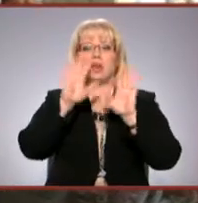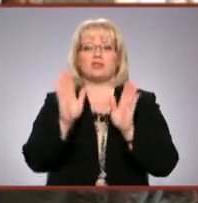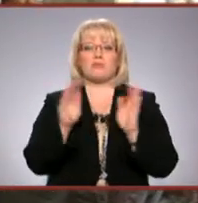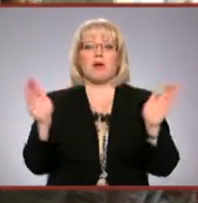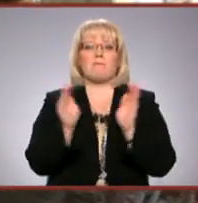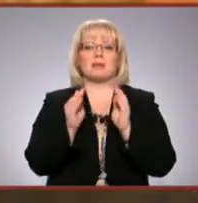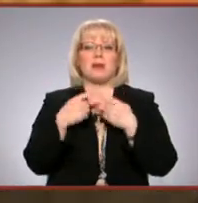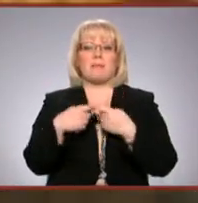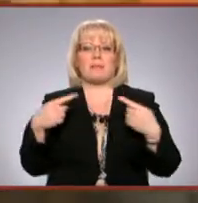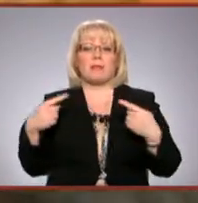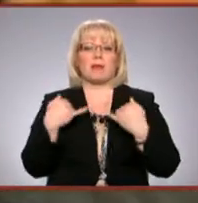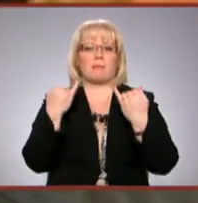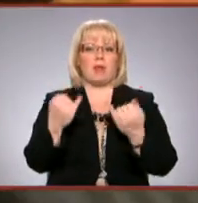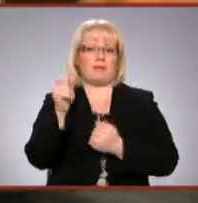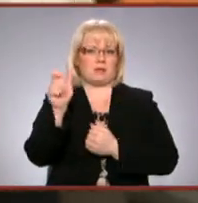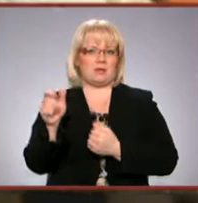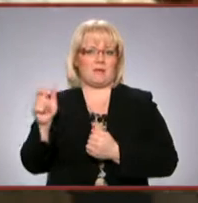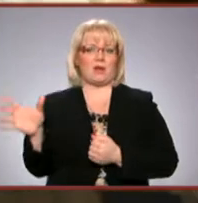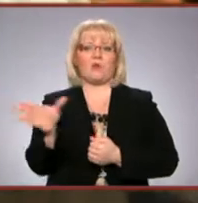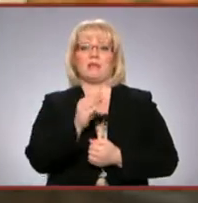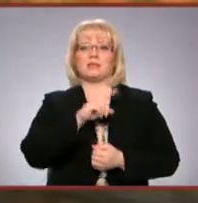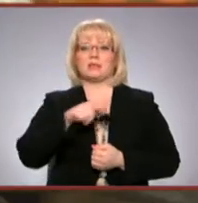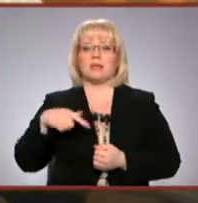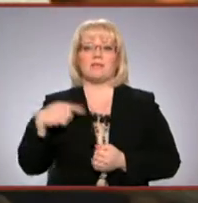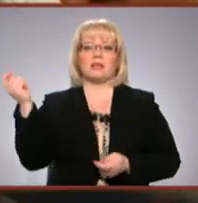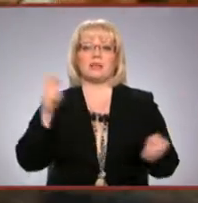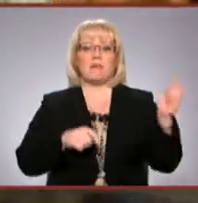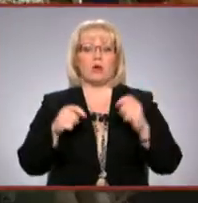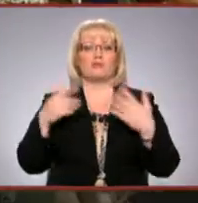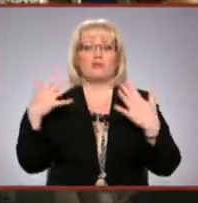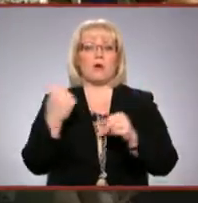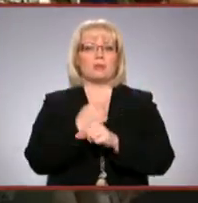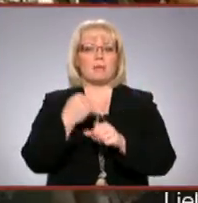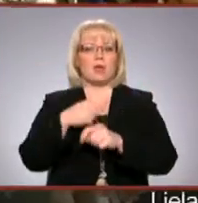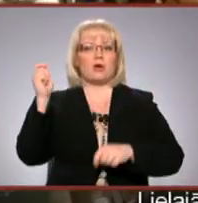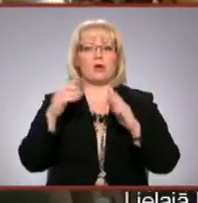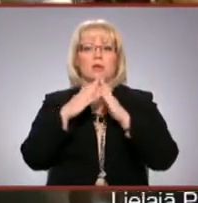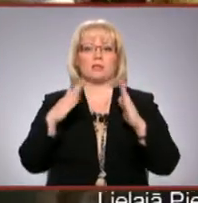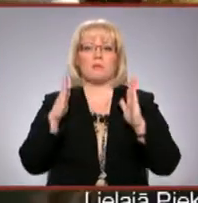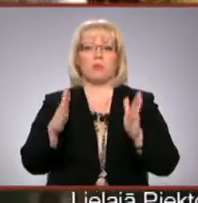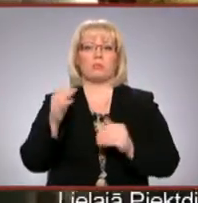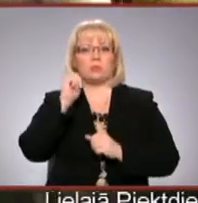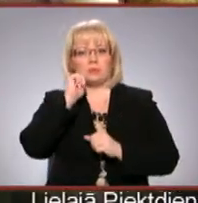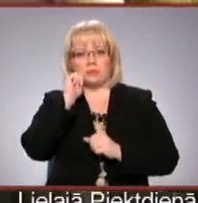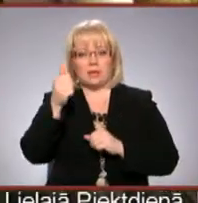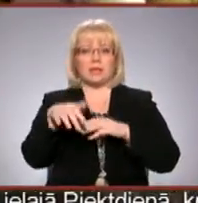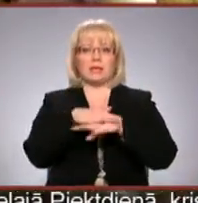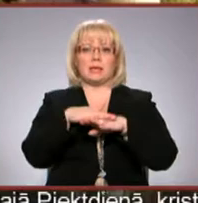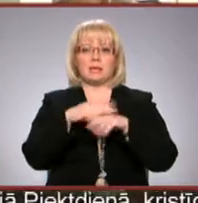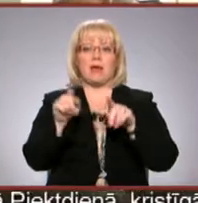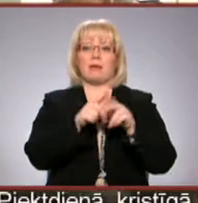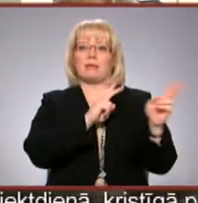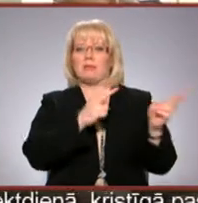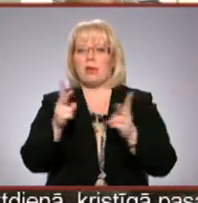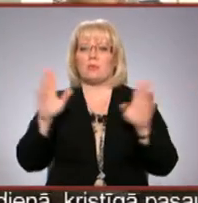lietām dāvā cilvēkiem. No visas Latvijas sabraukušie rokdarbnieki kongresu namā būs arī rīt. Tirdziņā arī